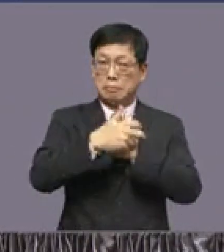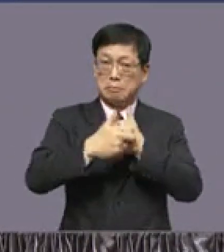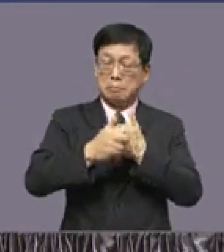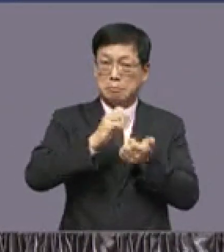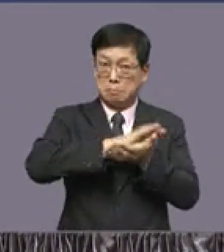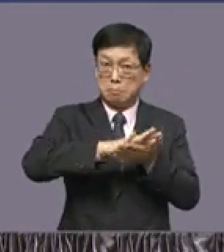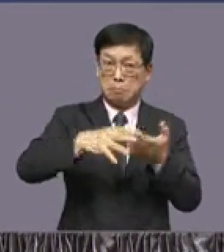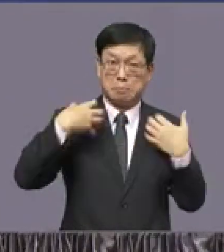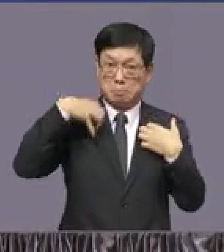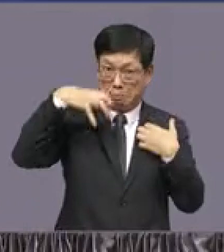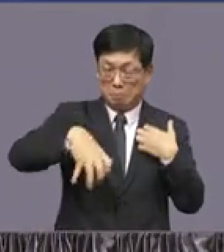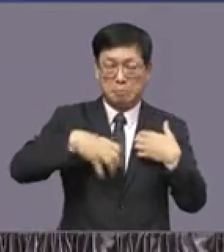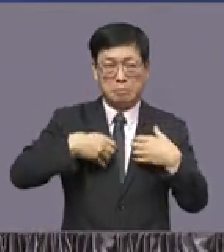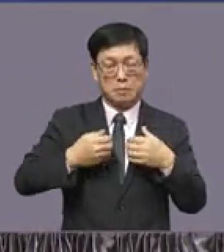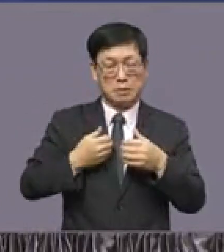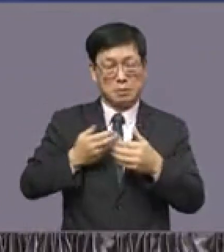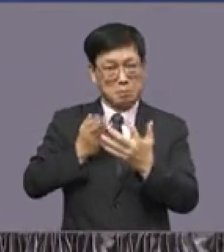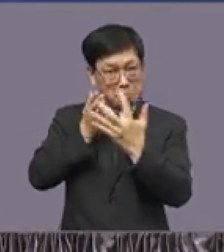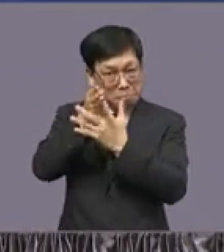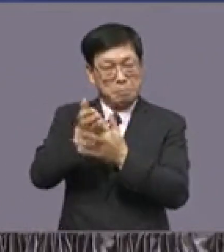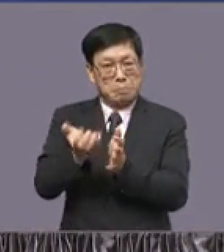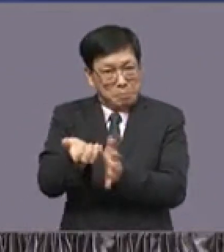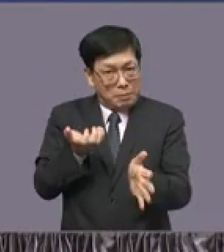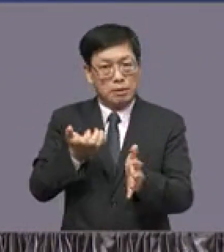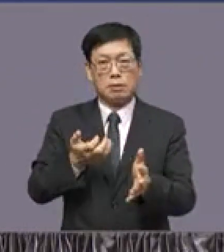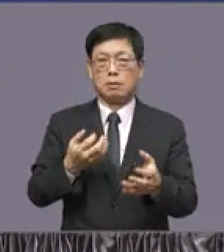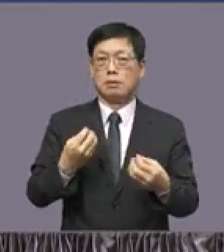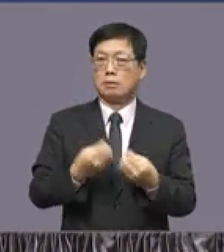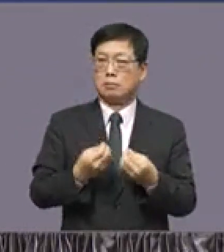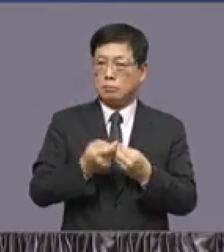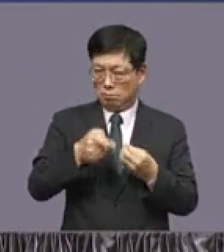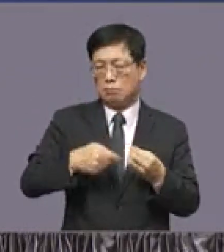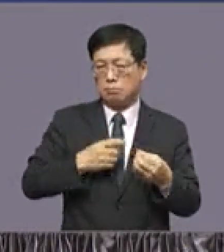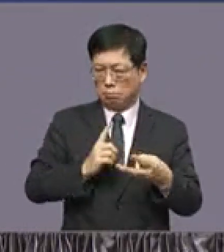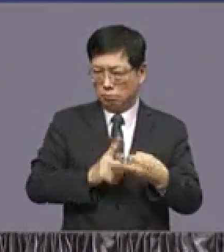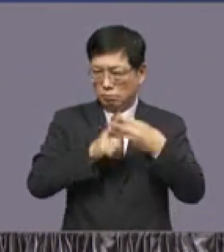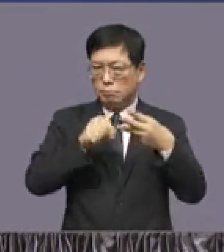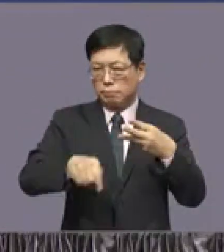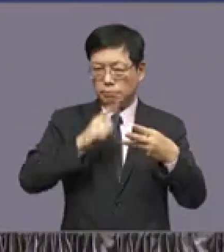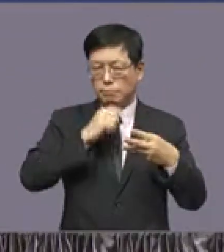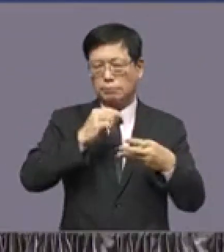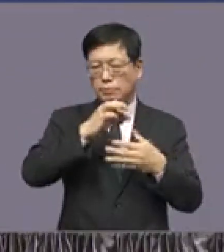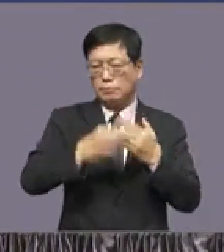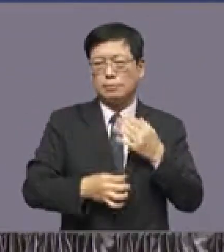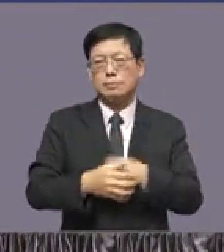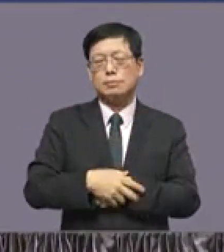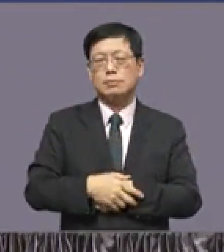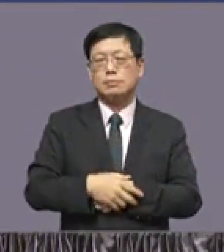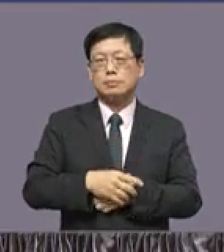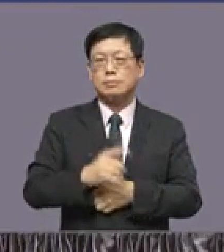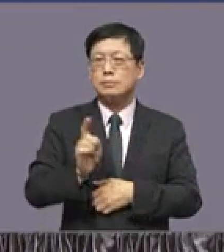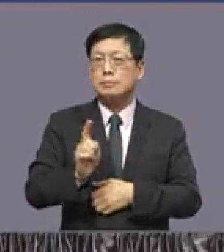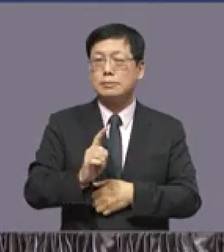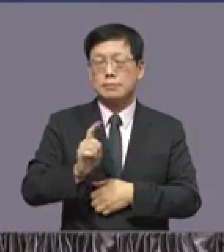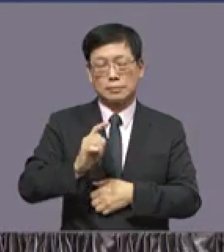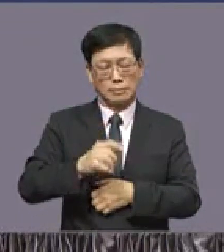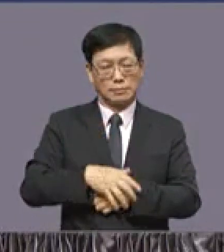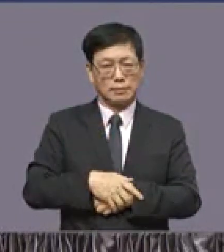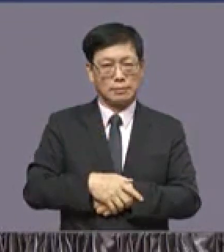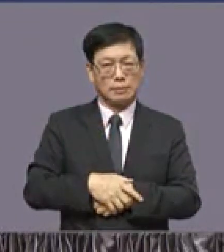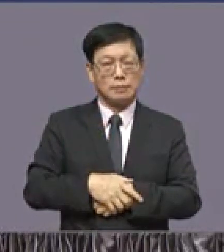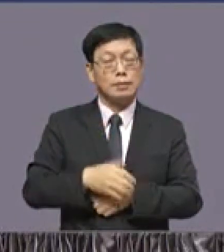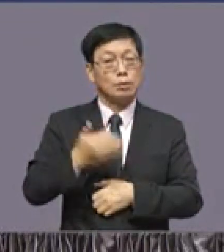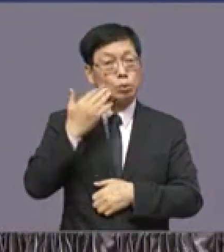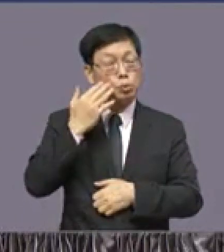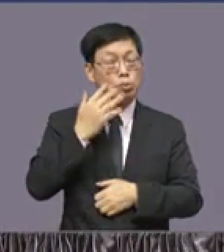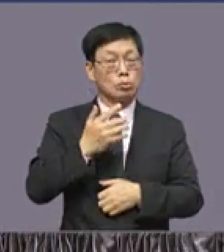管机关介入之前，那这个是一个非常重要的一点。也就是说，我们在外